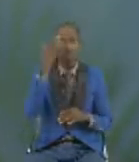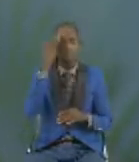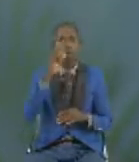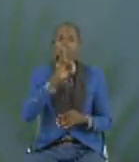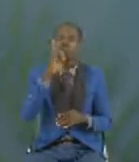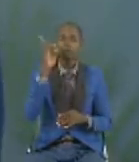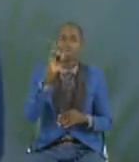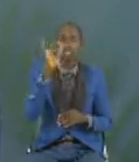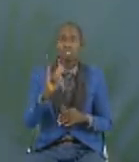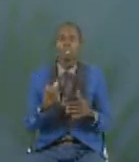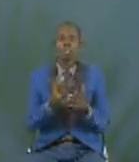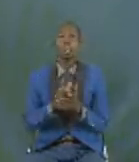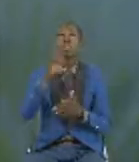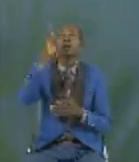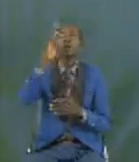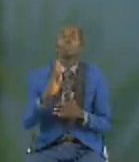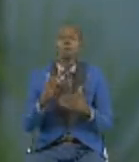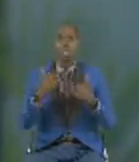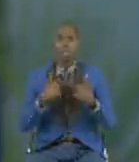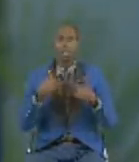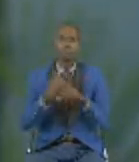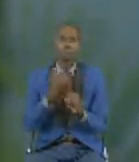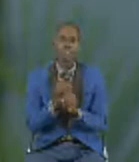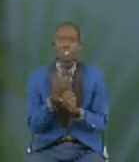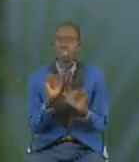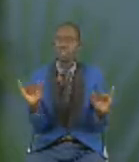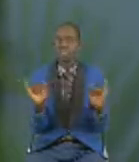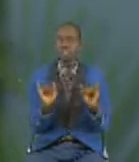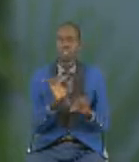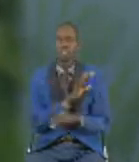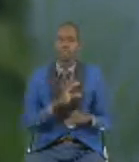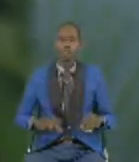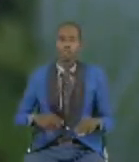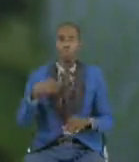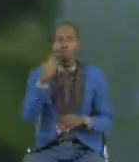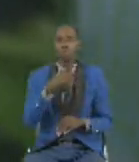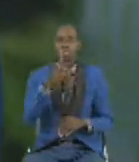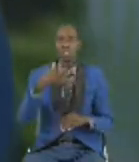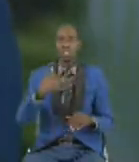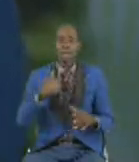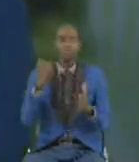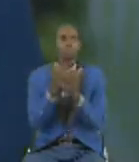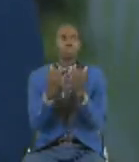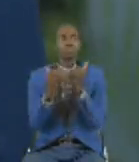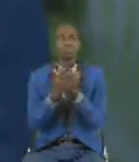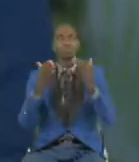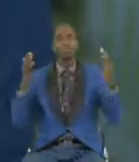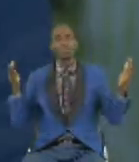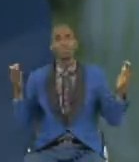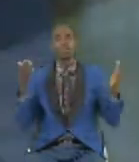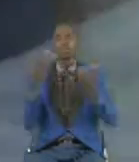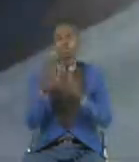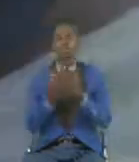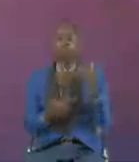Que toute la maison d'Israël sache donc avec certitude que Dieu a fait Seigneur et Christ ce Jésus